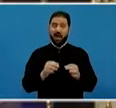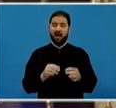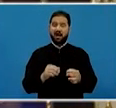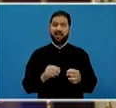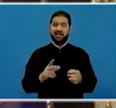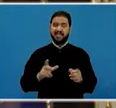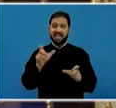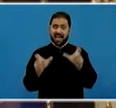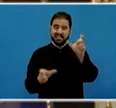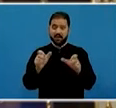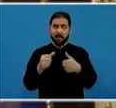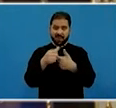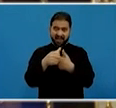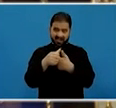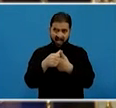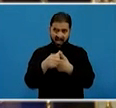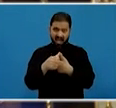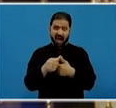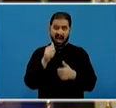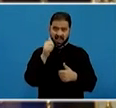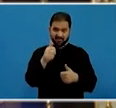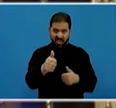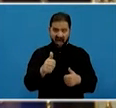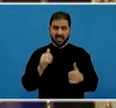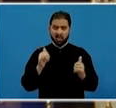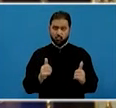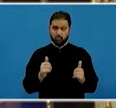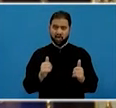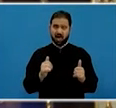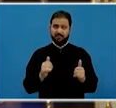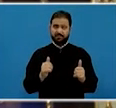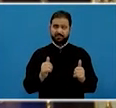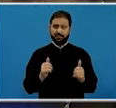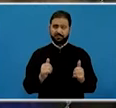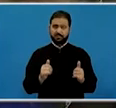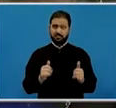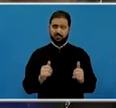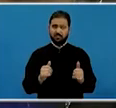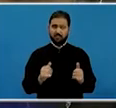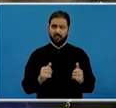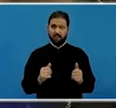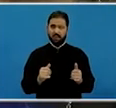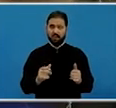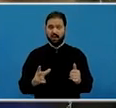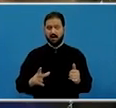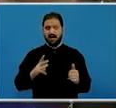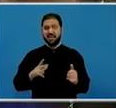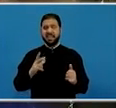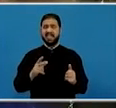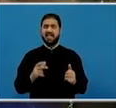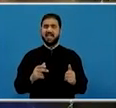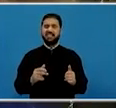trăinicie este nu neapărat o condiție, dar să spunem că o cuprinde și se simte mult